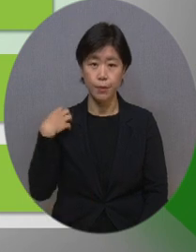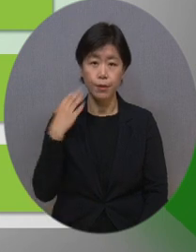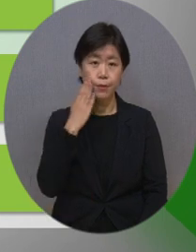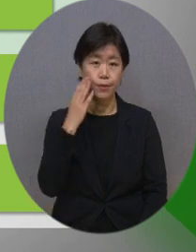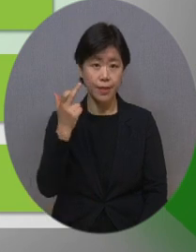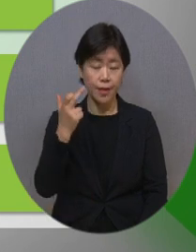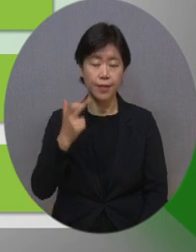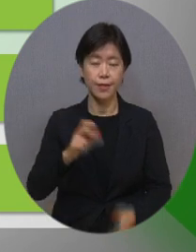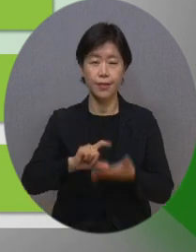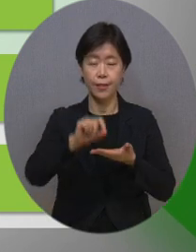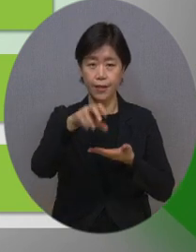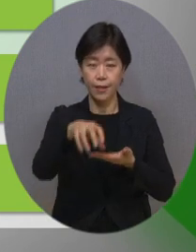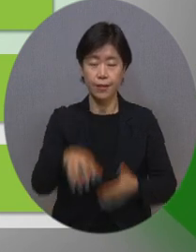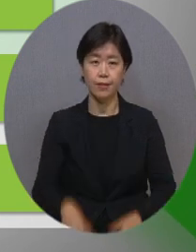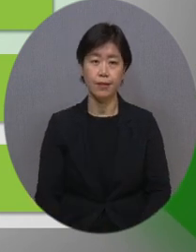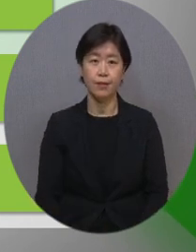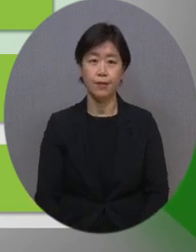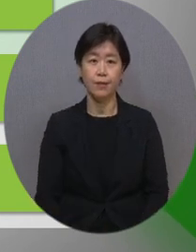지사는 울산지사입니다.